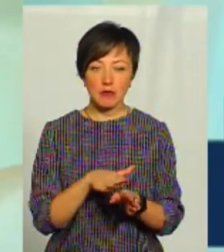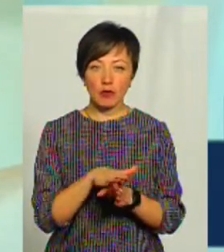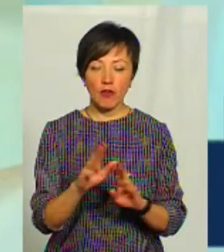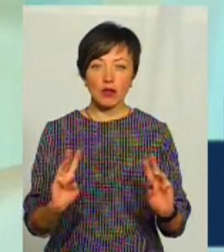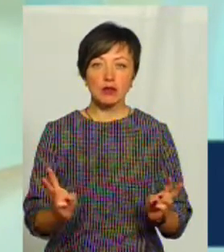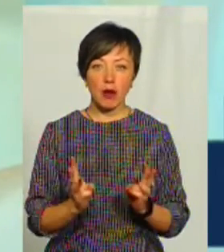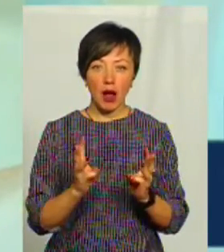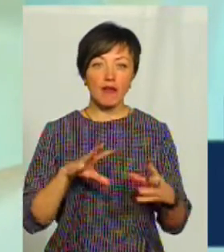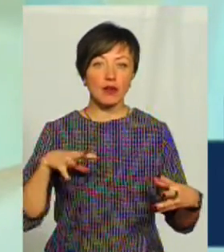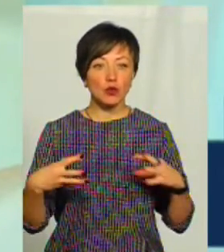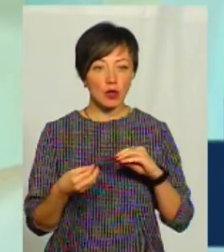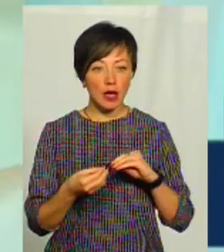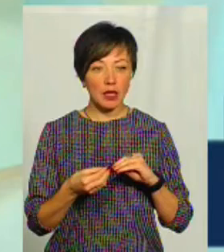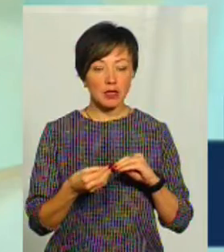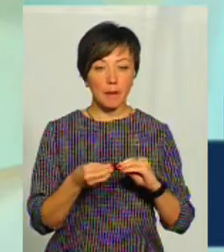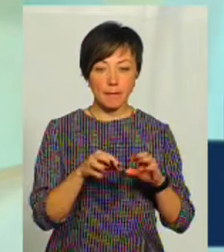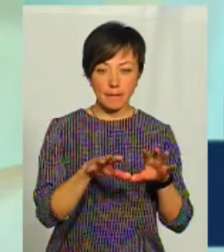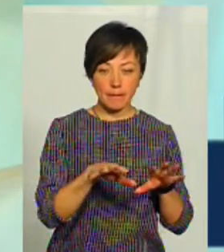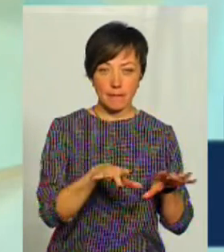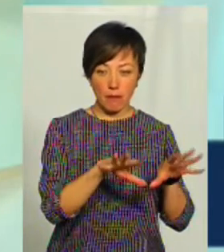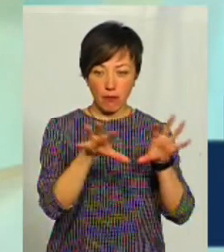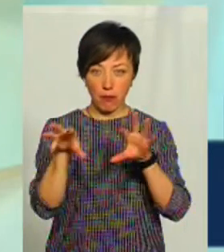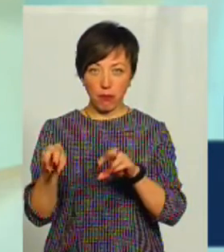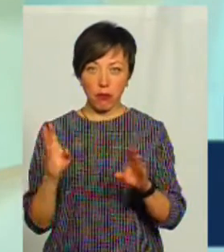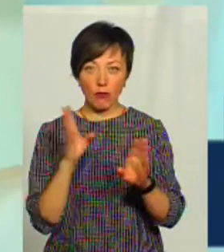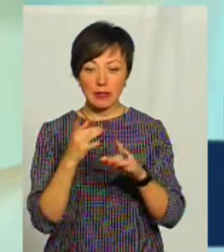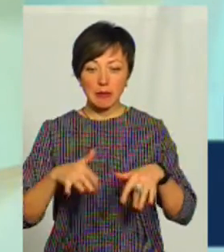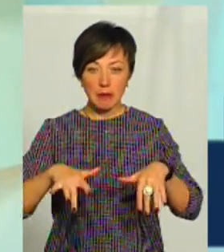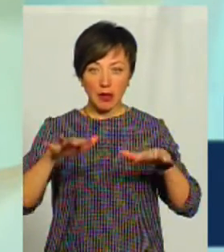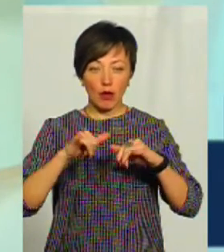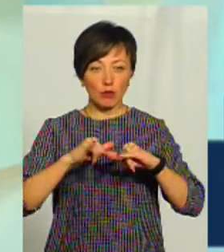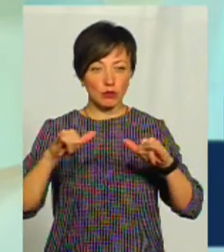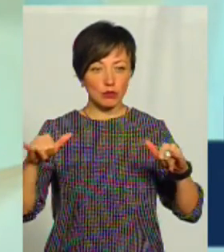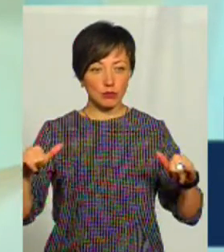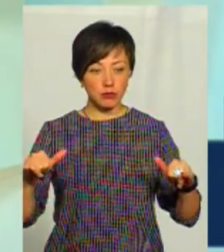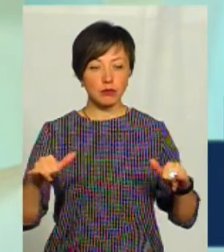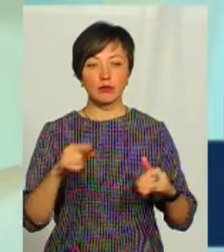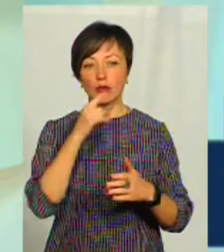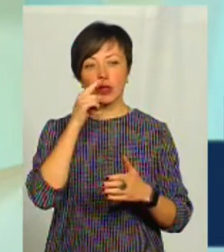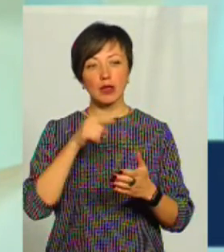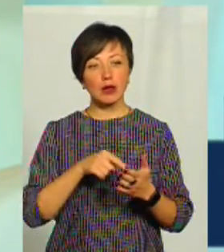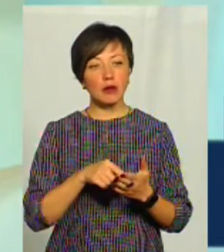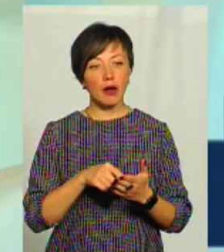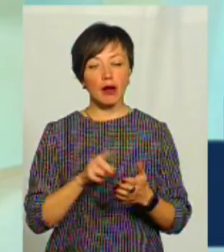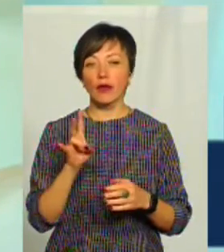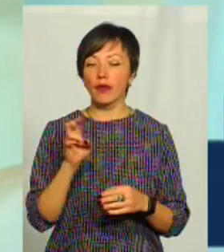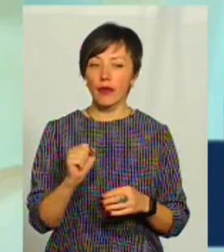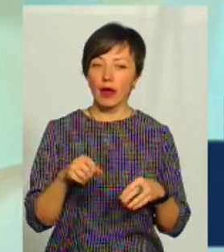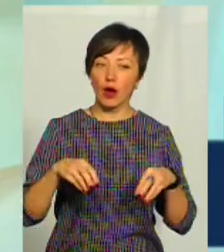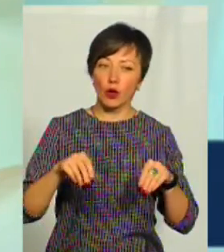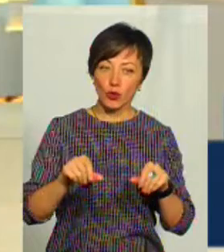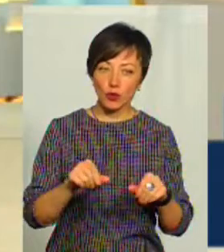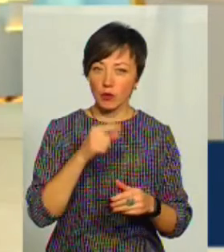відбувалось спалювання, а в результаті перенесення повітряних мас цей пил розповсюдився. Вони потрапляють на